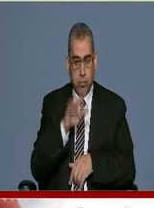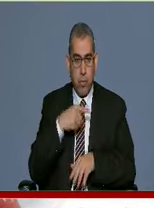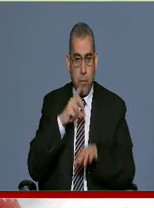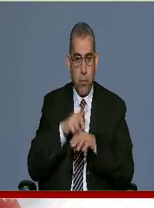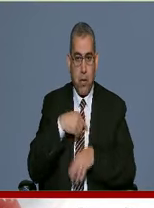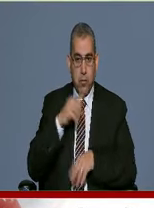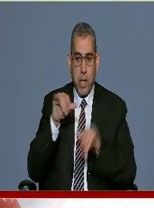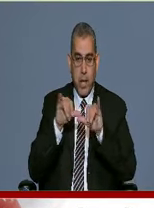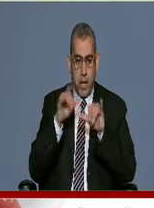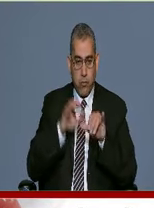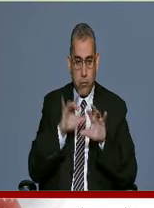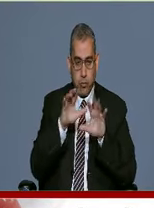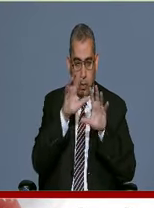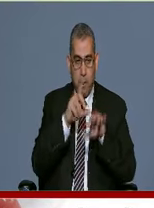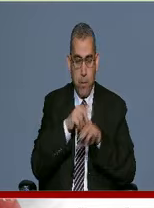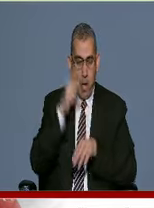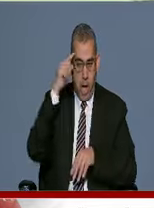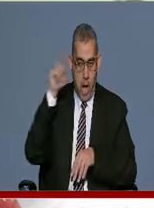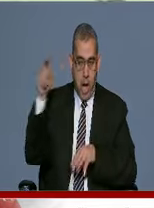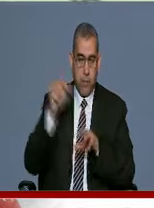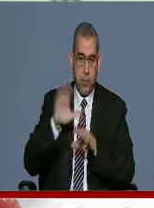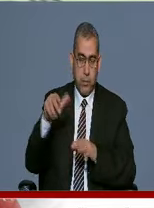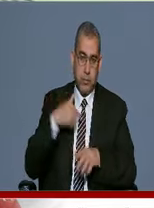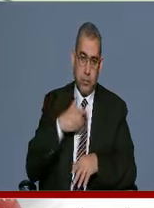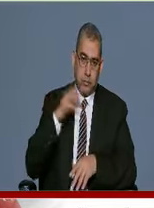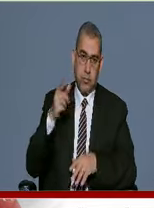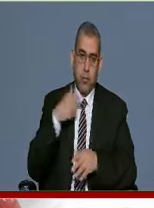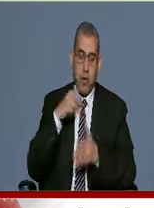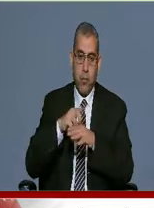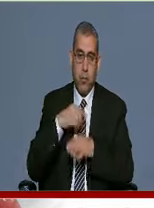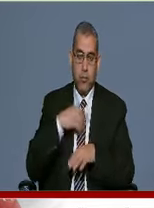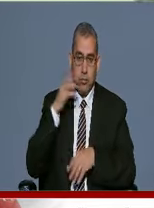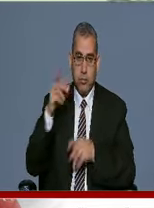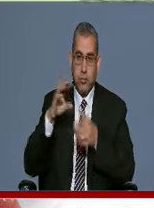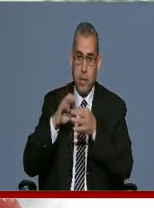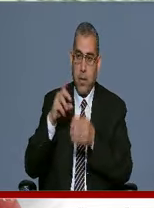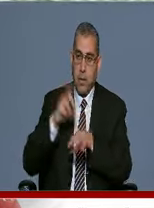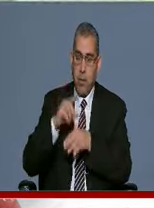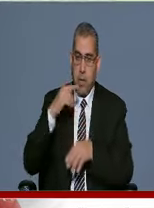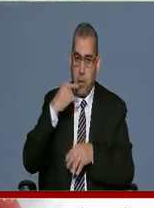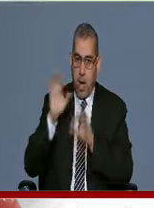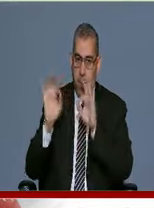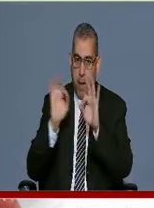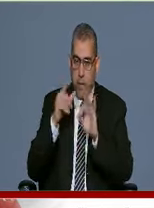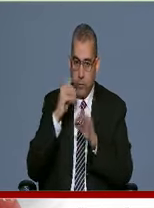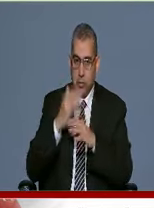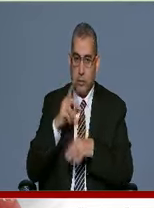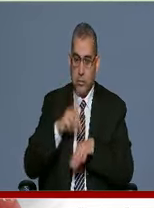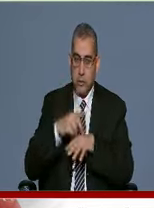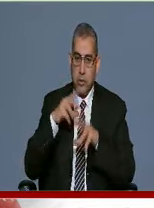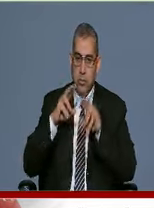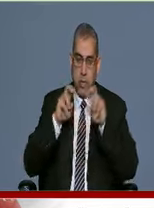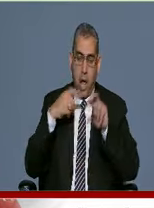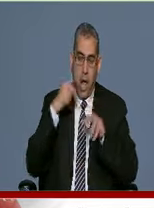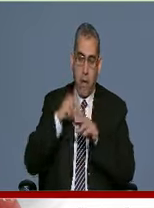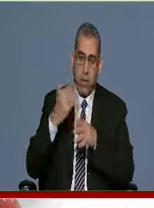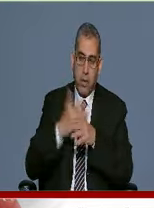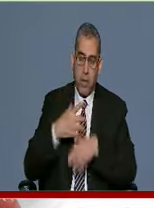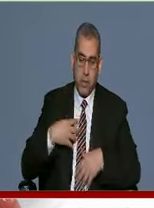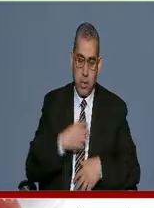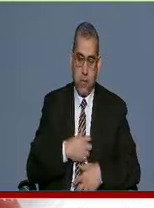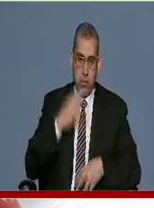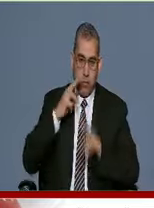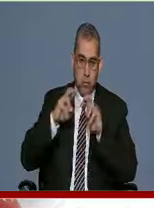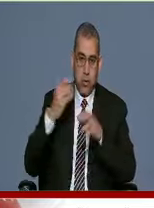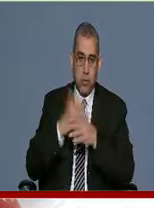انترنت الاشياء ومن خلال قاعدة الذكاء الاصطناعي ان احنا نتواصل مع المريض اللي بنسميه التشخيص عن بعد والتطبيب عن بعد، وايضا نقدر